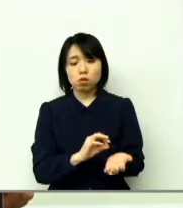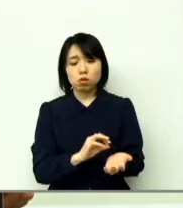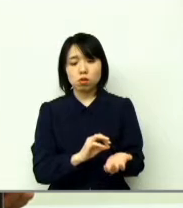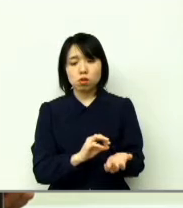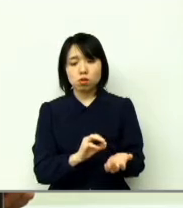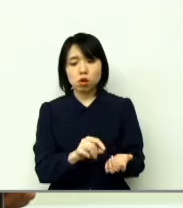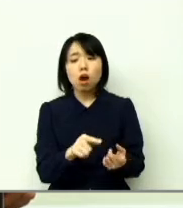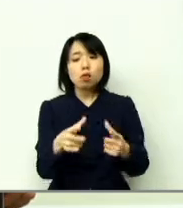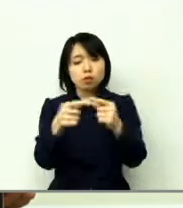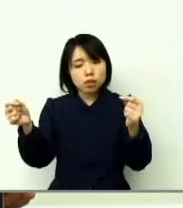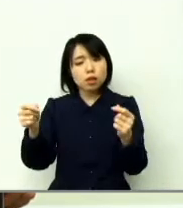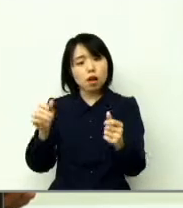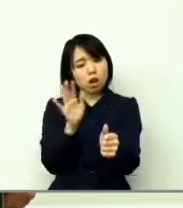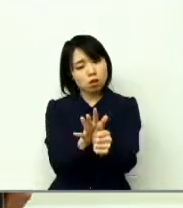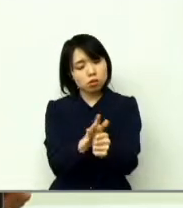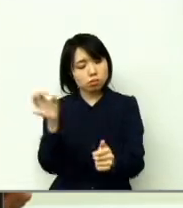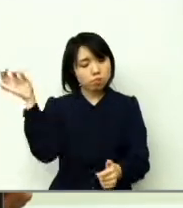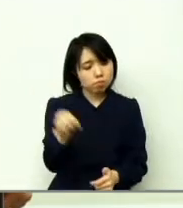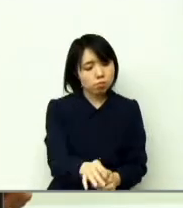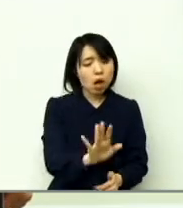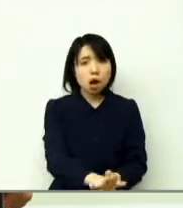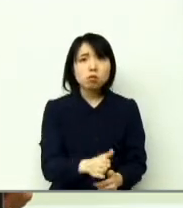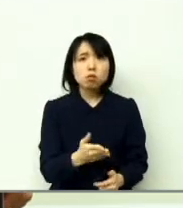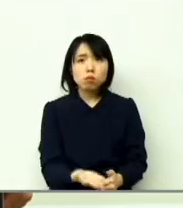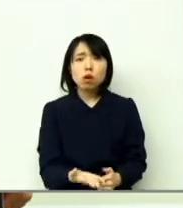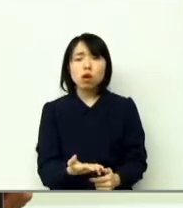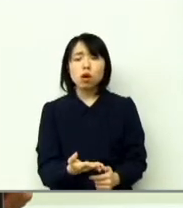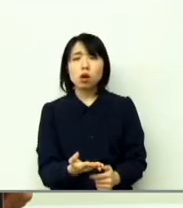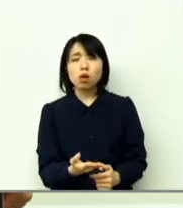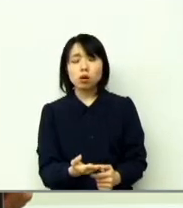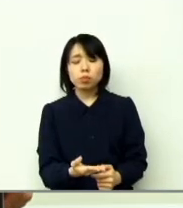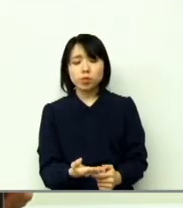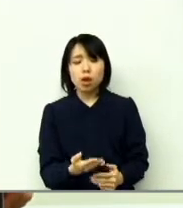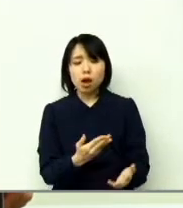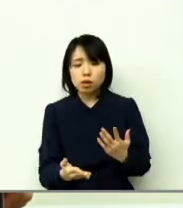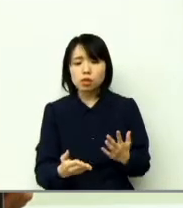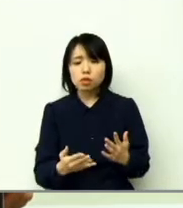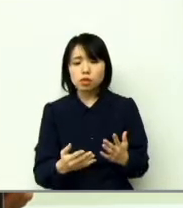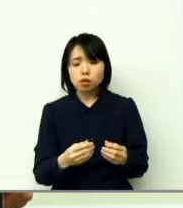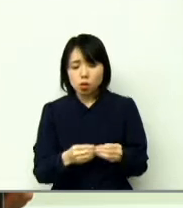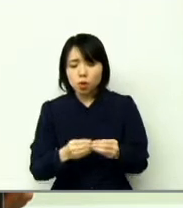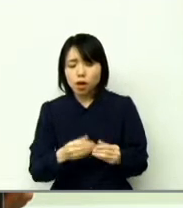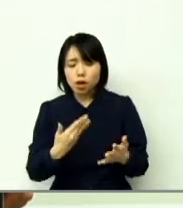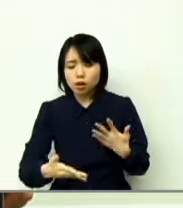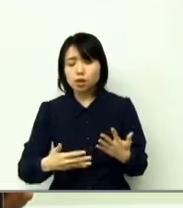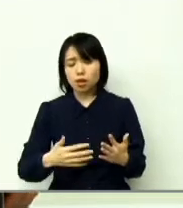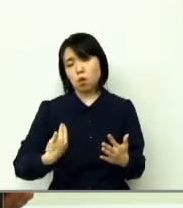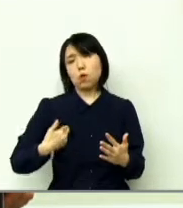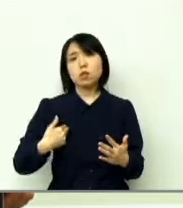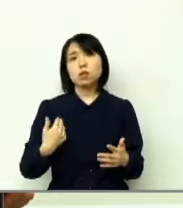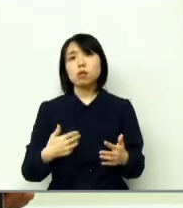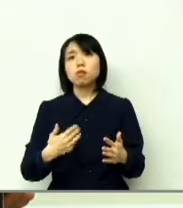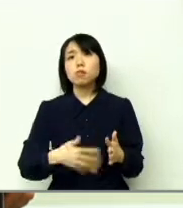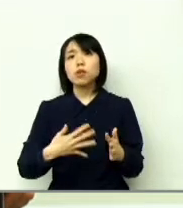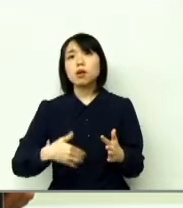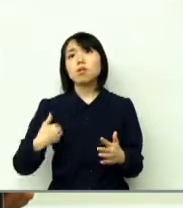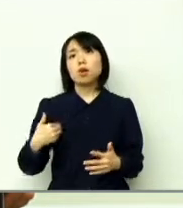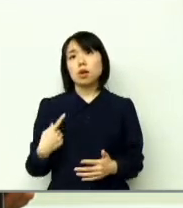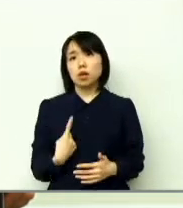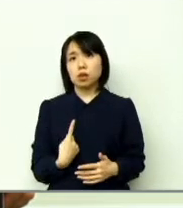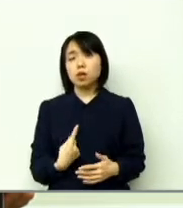るのかどうかということがまだちょっとはっきり分かっていないという状況がございますので、ちょっ